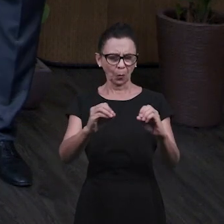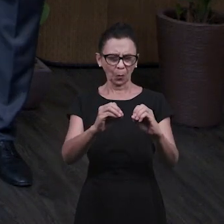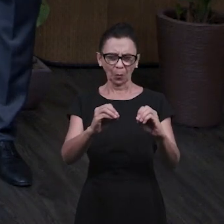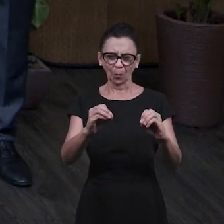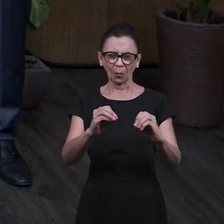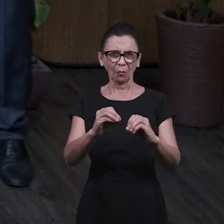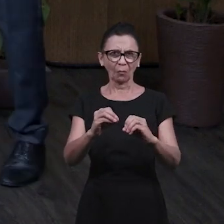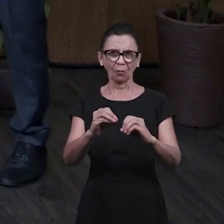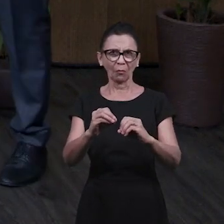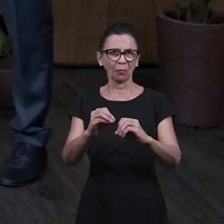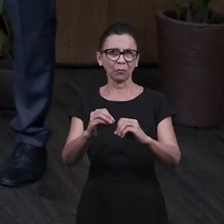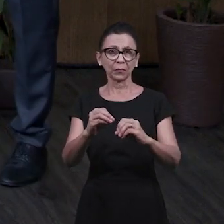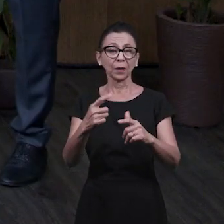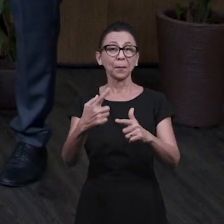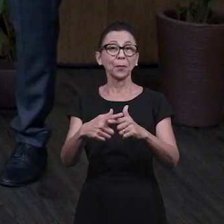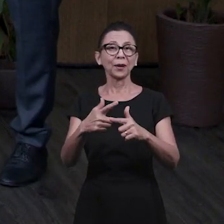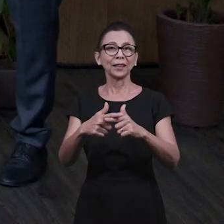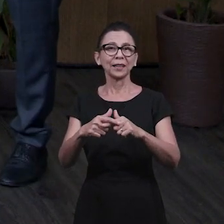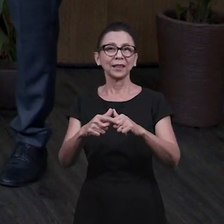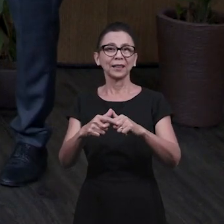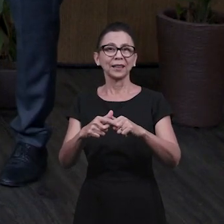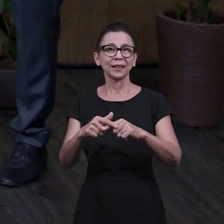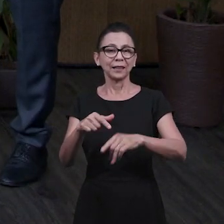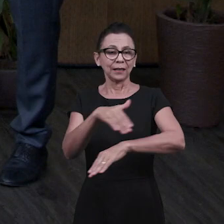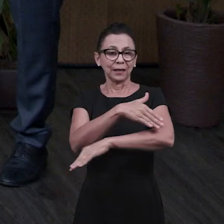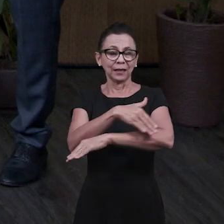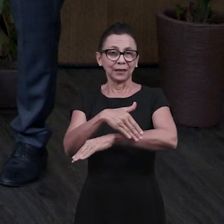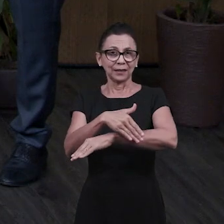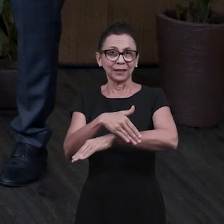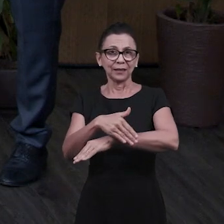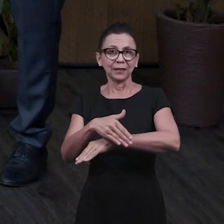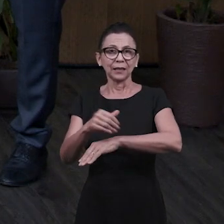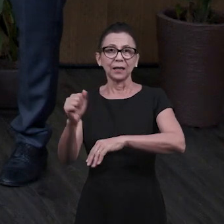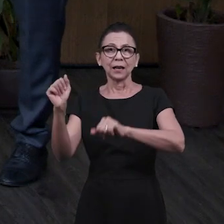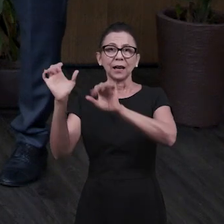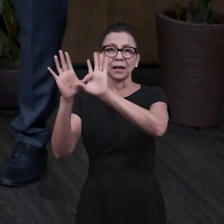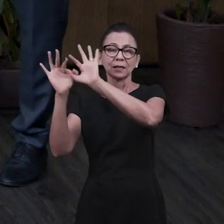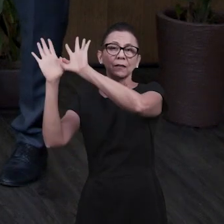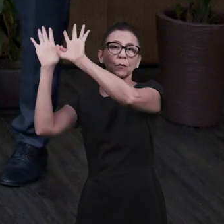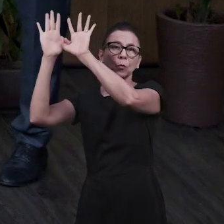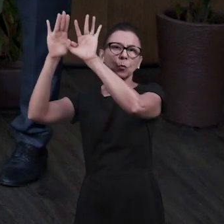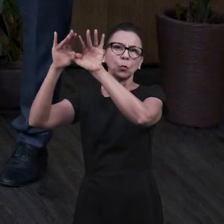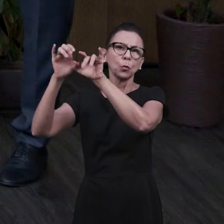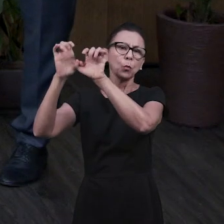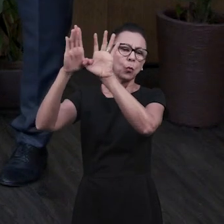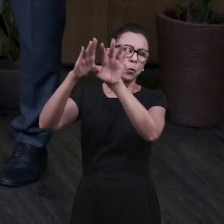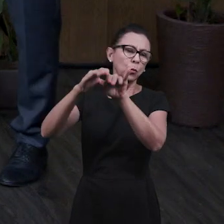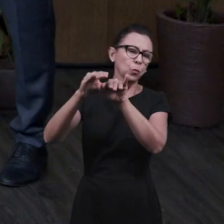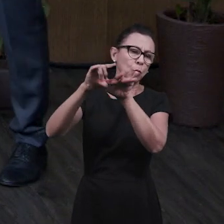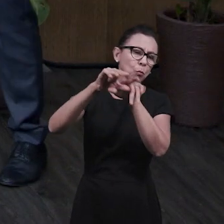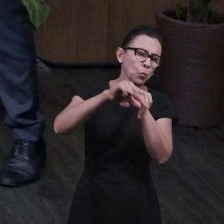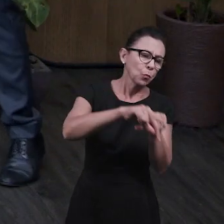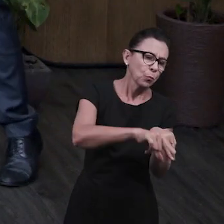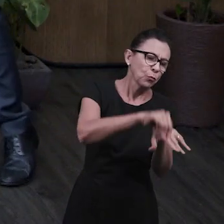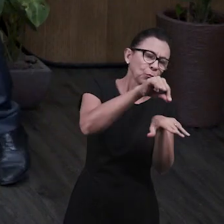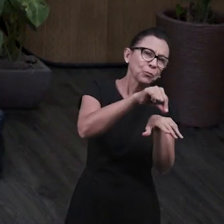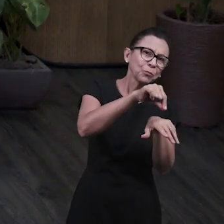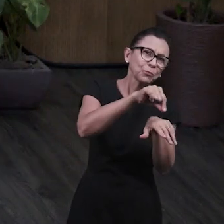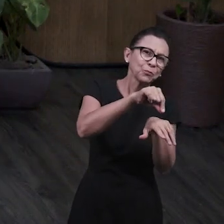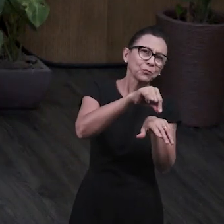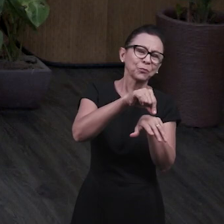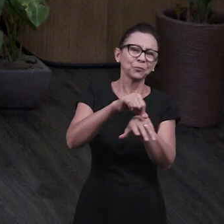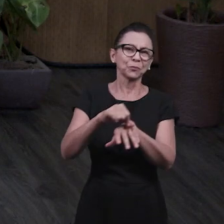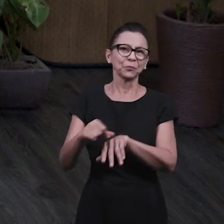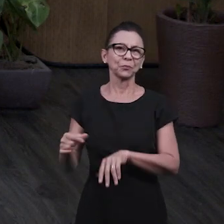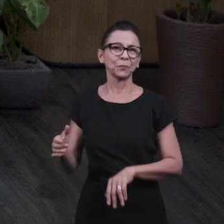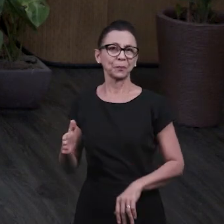fait que les aves sont venues et ont mangé, comme se trouve ici dans le texte biblique.